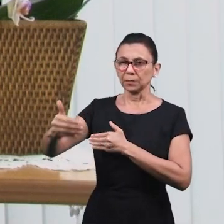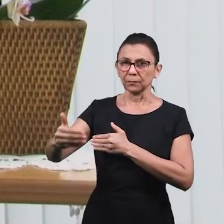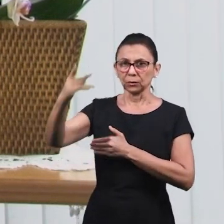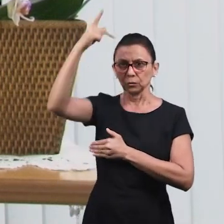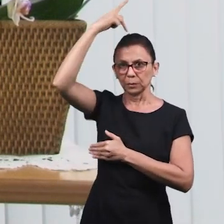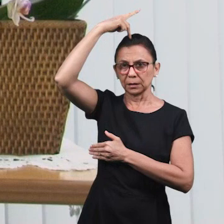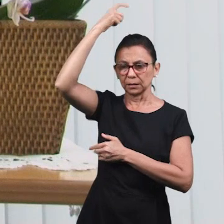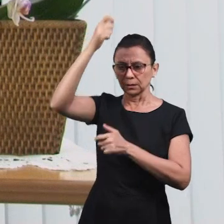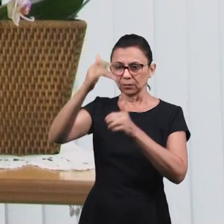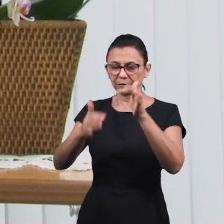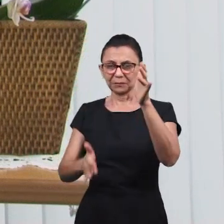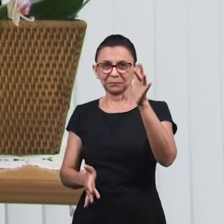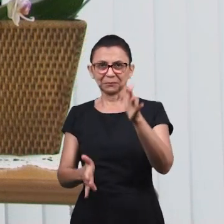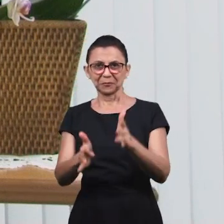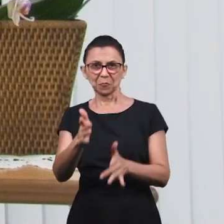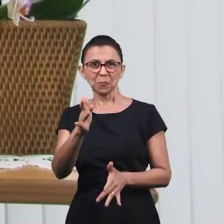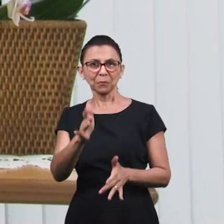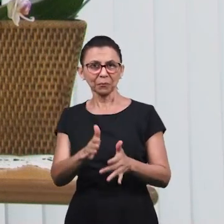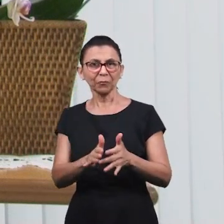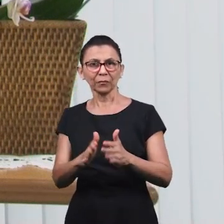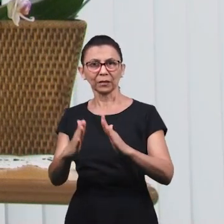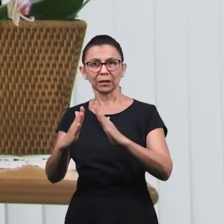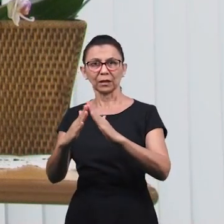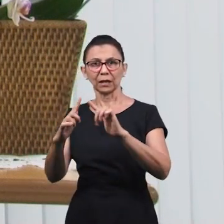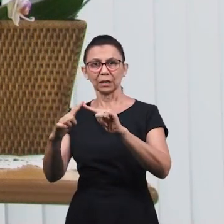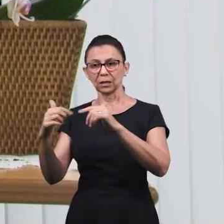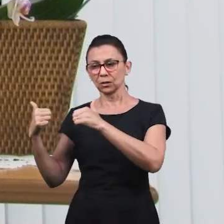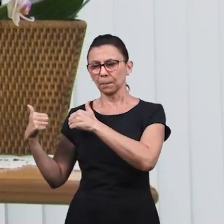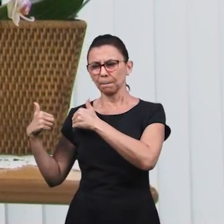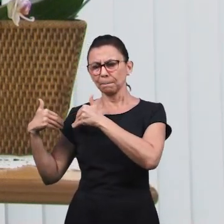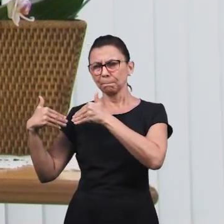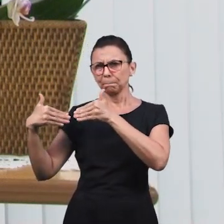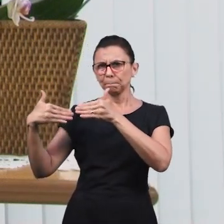les disciples, donc ça commence un nouveau moment.